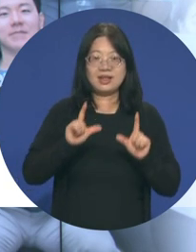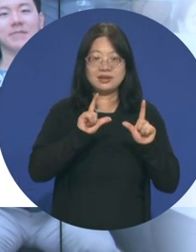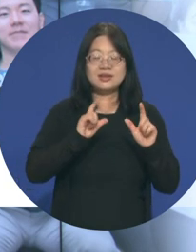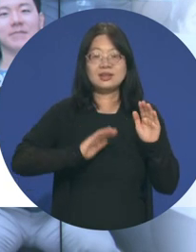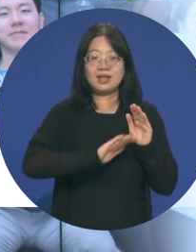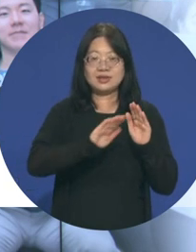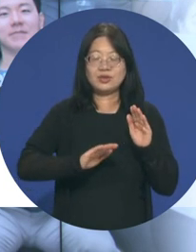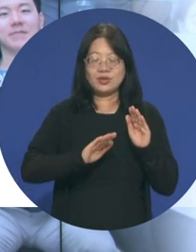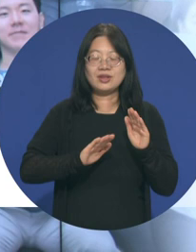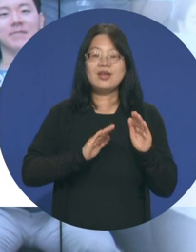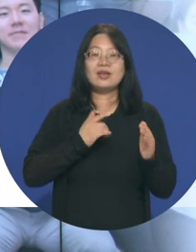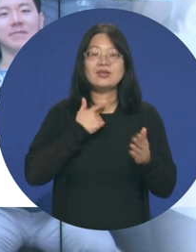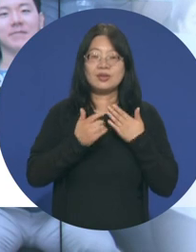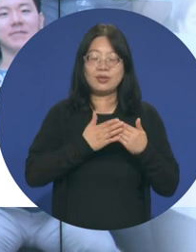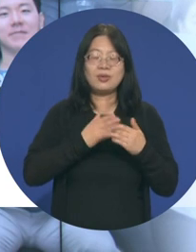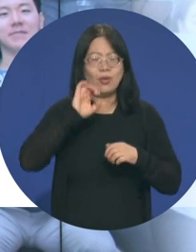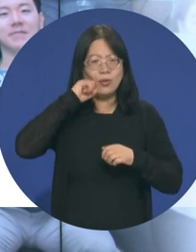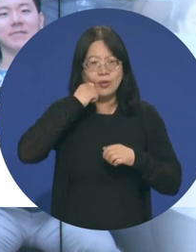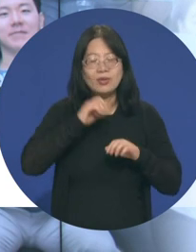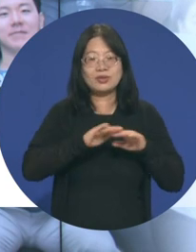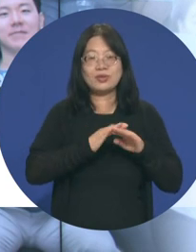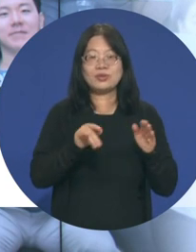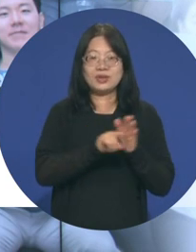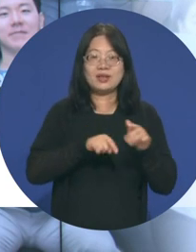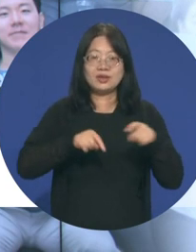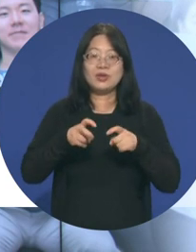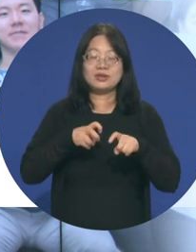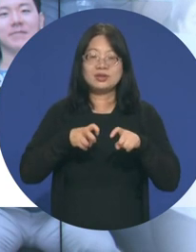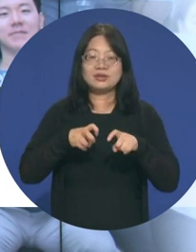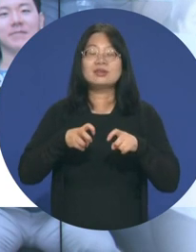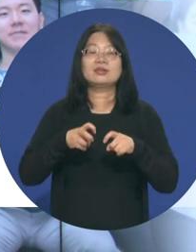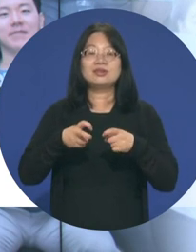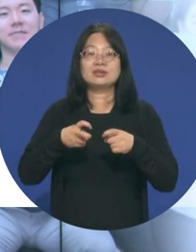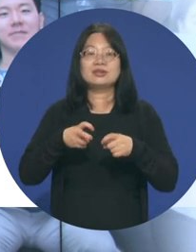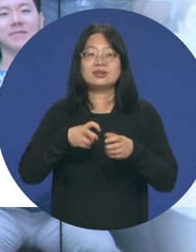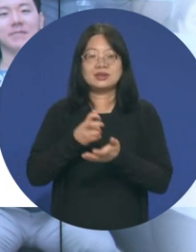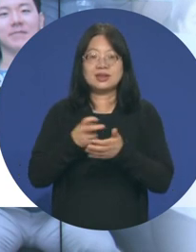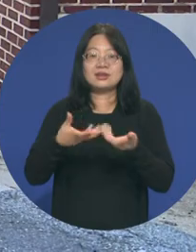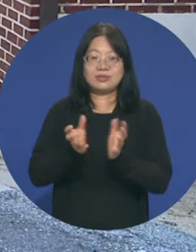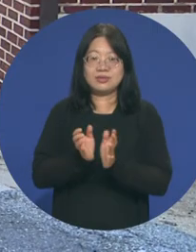어려움을 해결하기 위한 정책 참여단이 꾸려졌습니다. 현장 함께 보시죠.